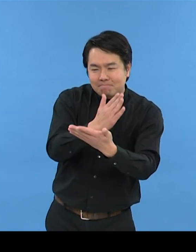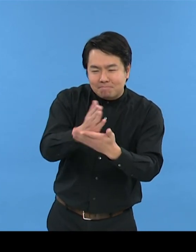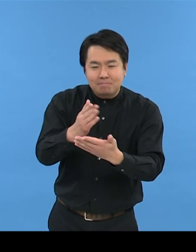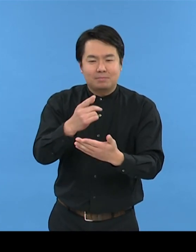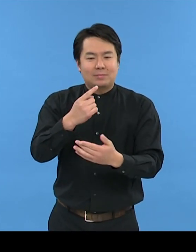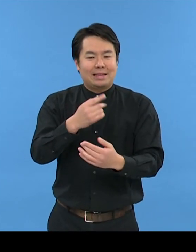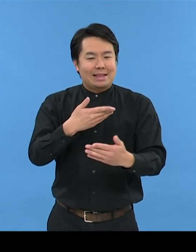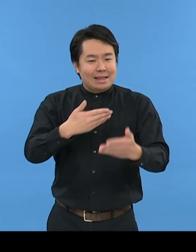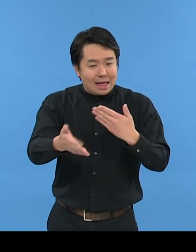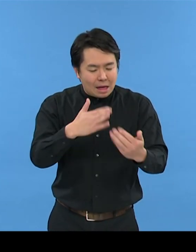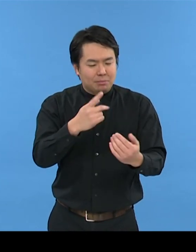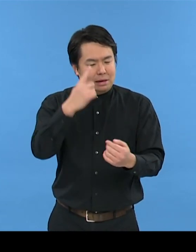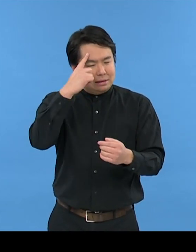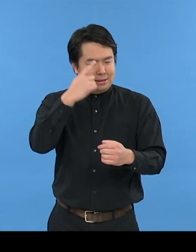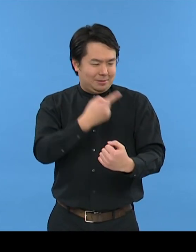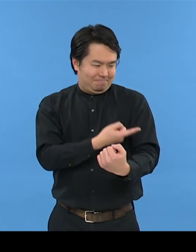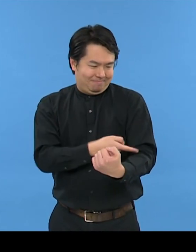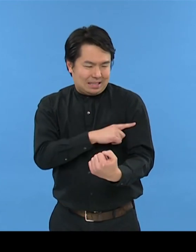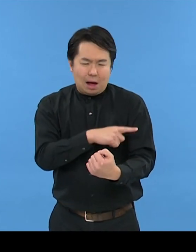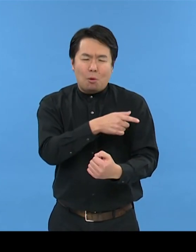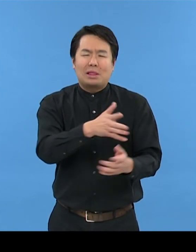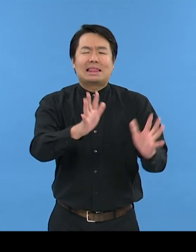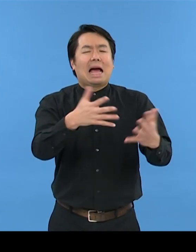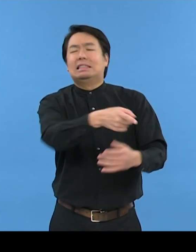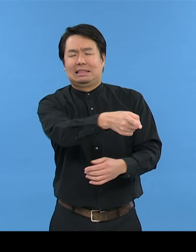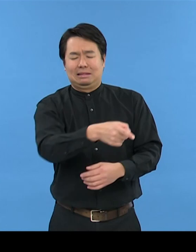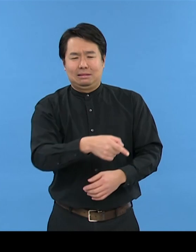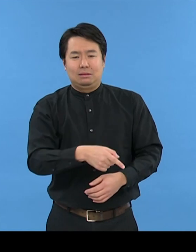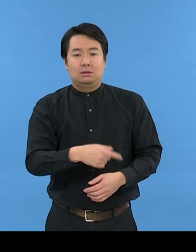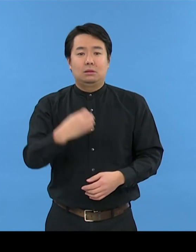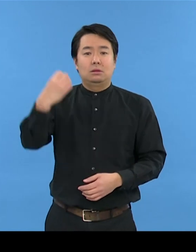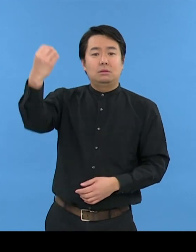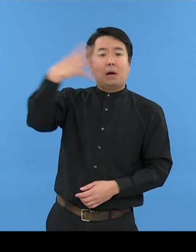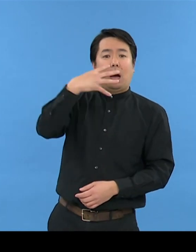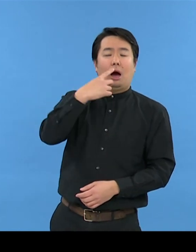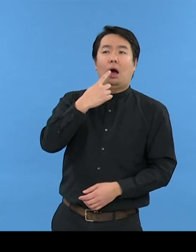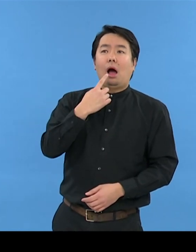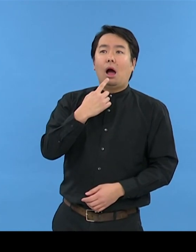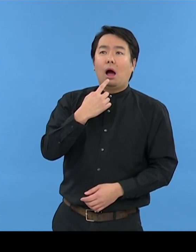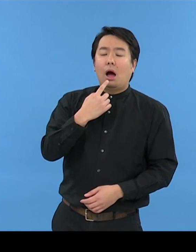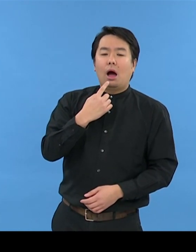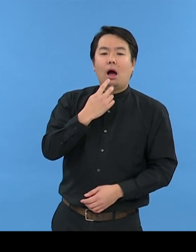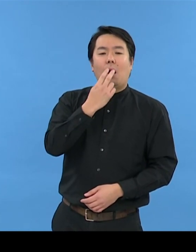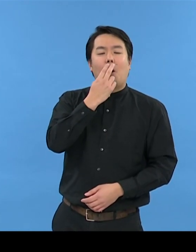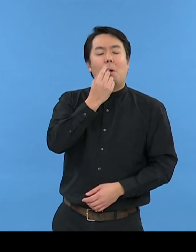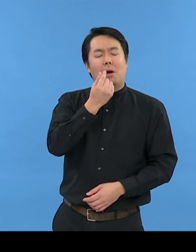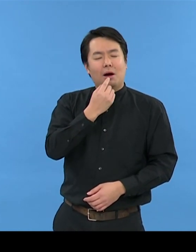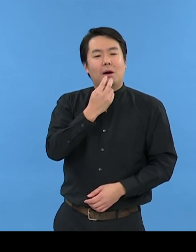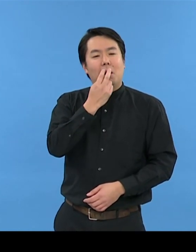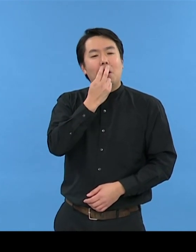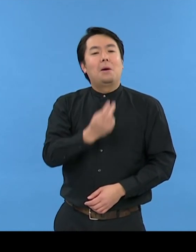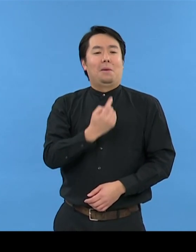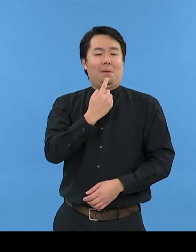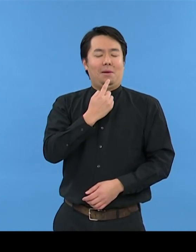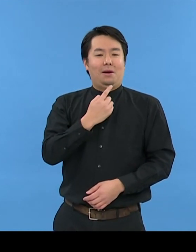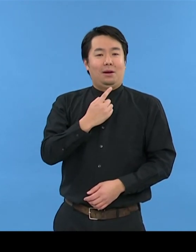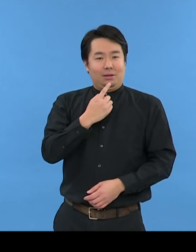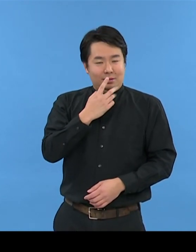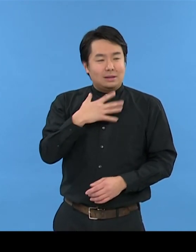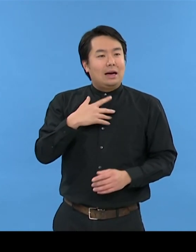経験も能力もないよでもホッとしましたこんなこと言うと情けないんです